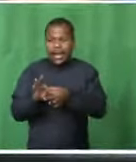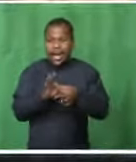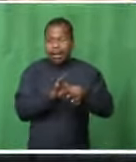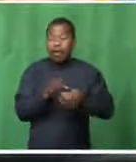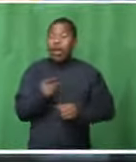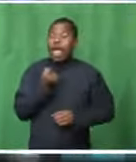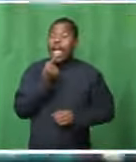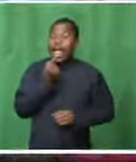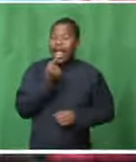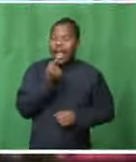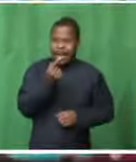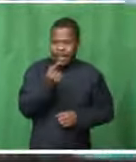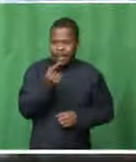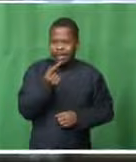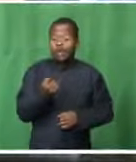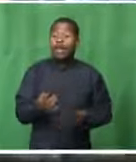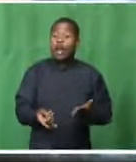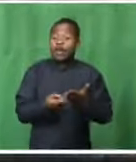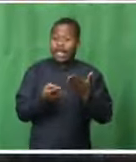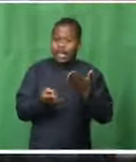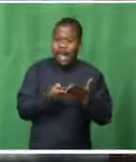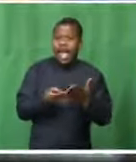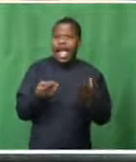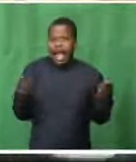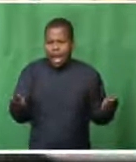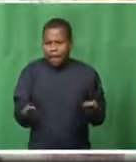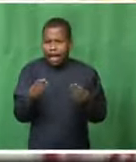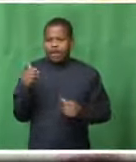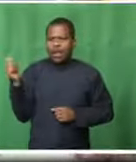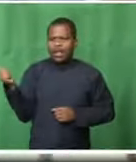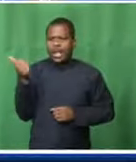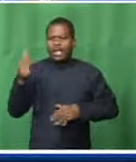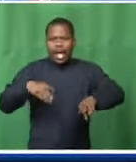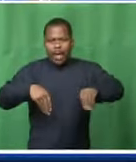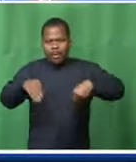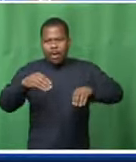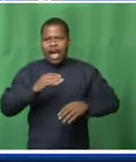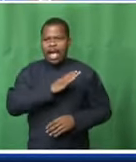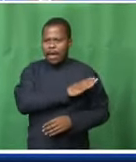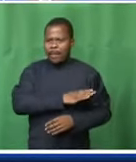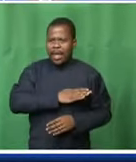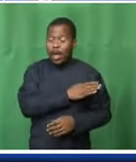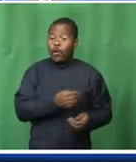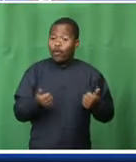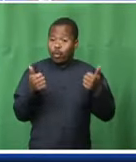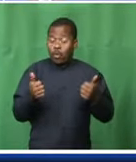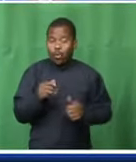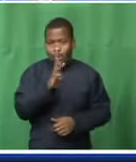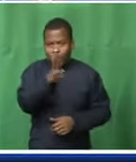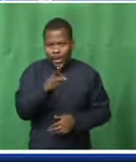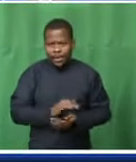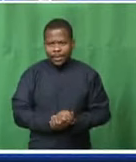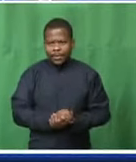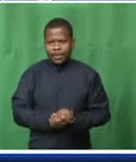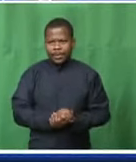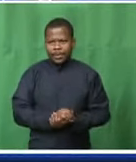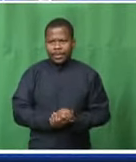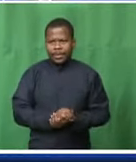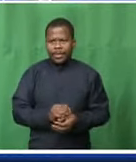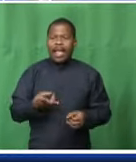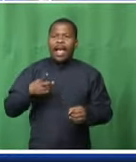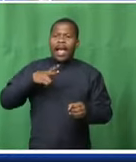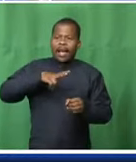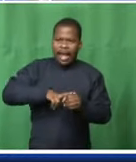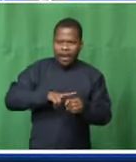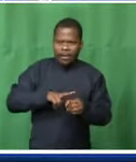kuyindlela lihambisana ukuthi balandzeli batiphathe kahle cishe kulesikhulume ngabo kakhulu lokho and abakhona ke ma proposal